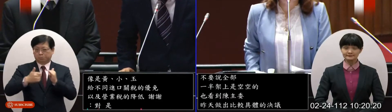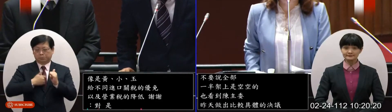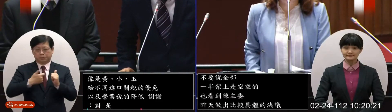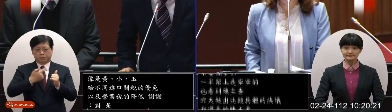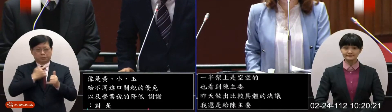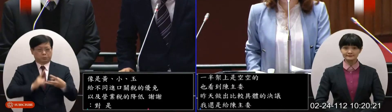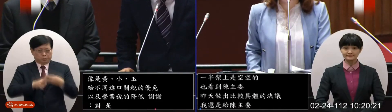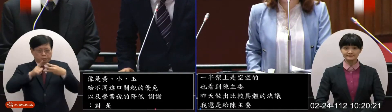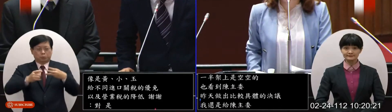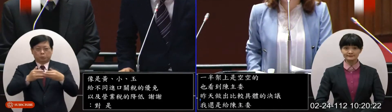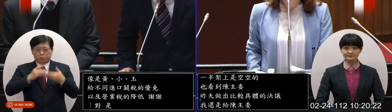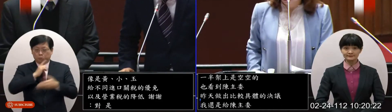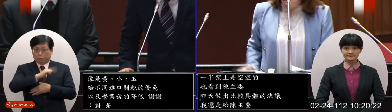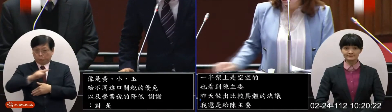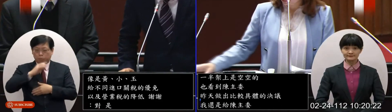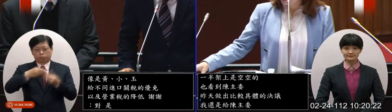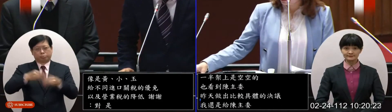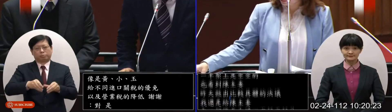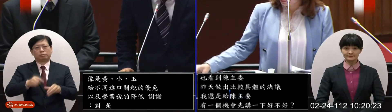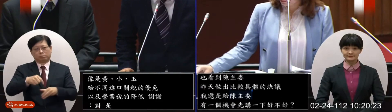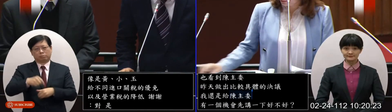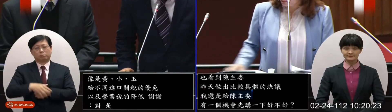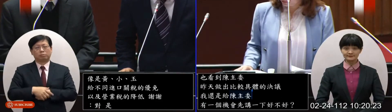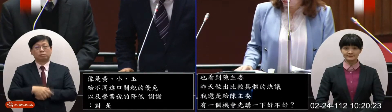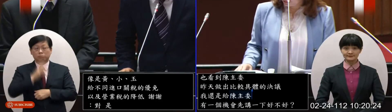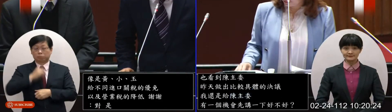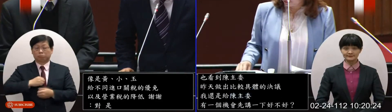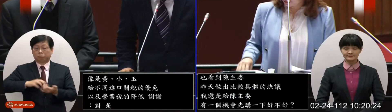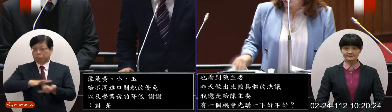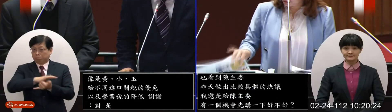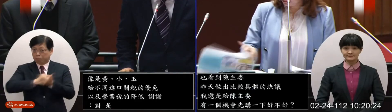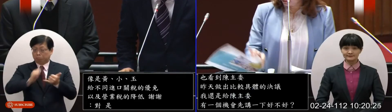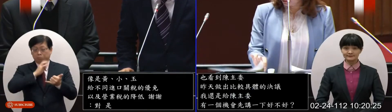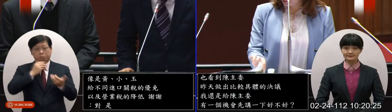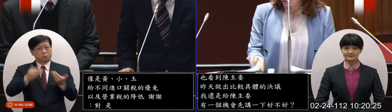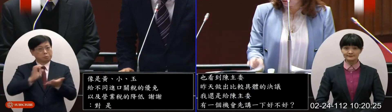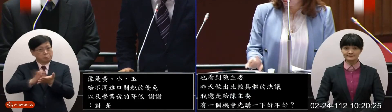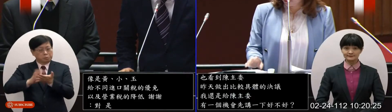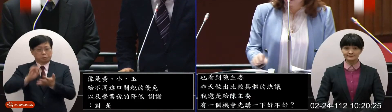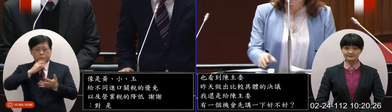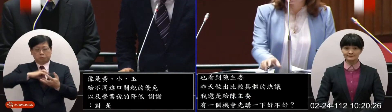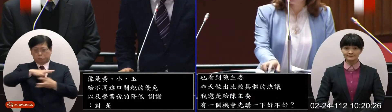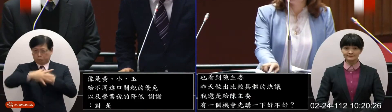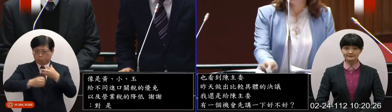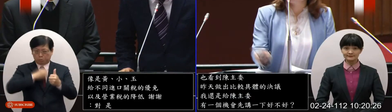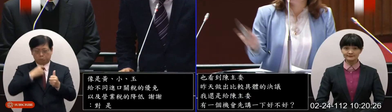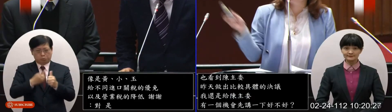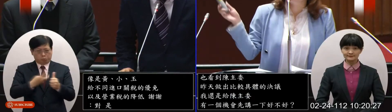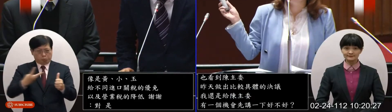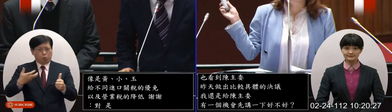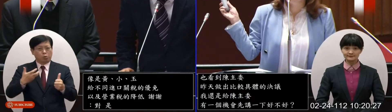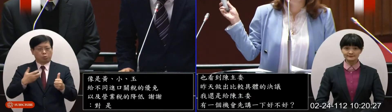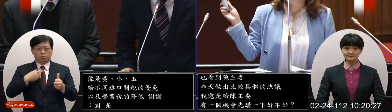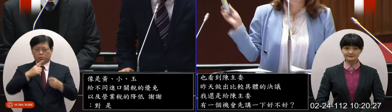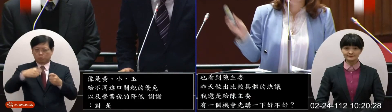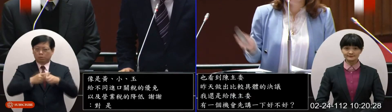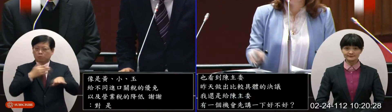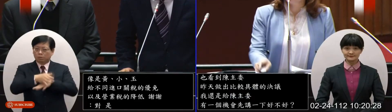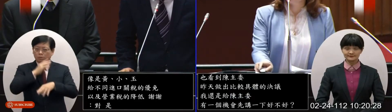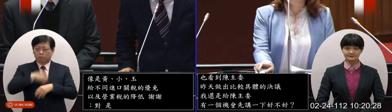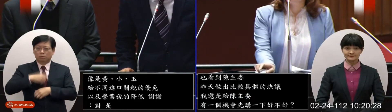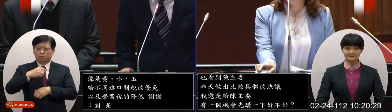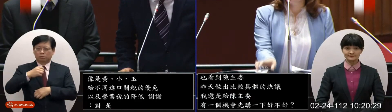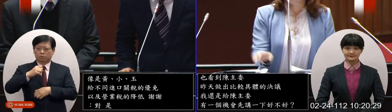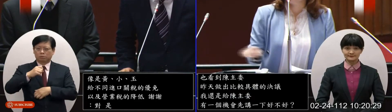最重要的必需品，就是我们的鸡蛋。我们国人消费的鸡蛋大概是全球排名很前面，一年超过